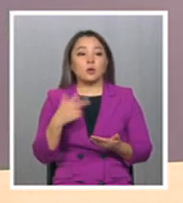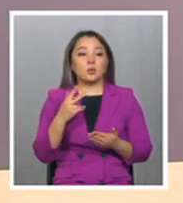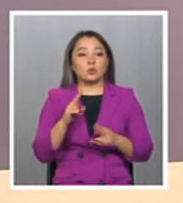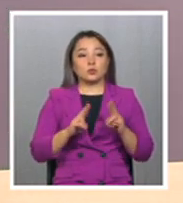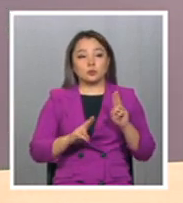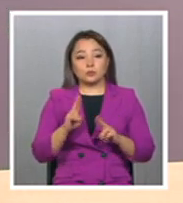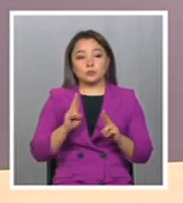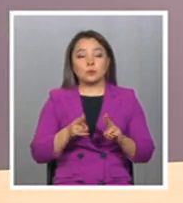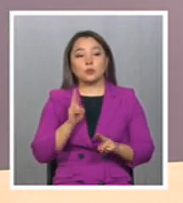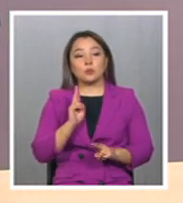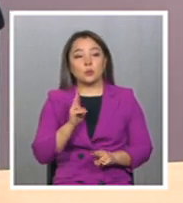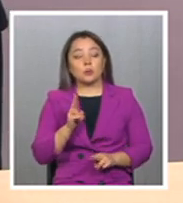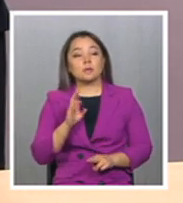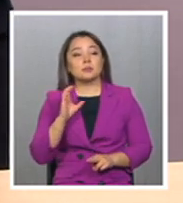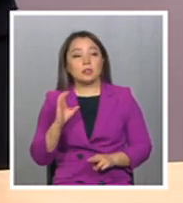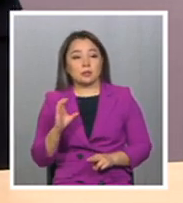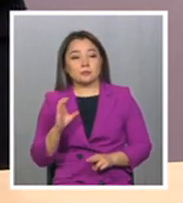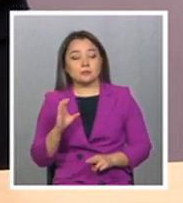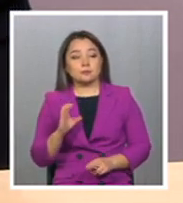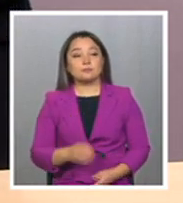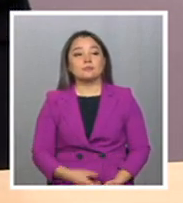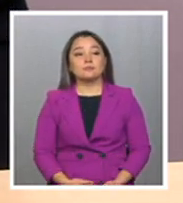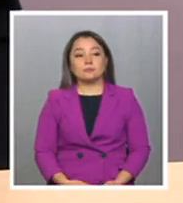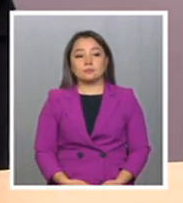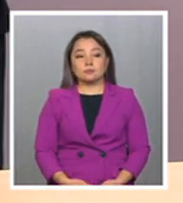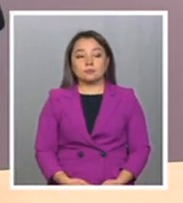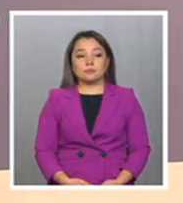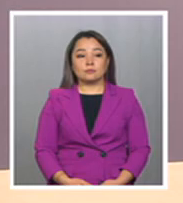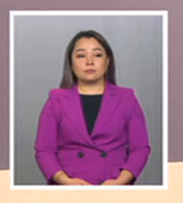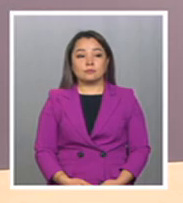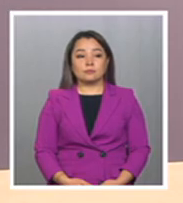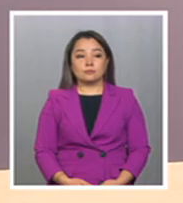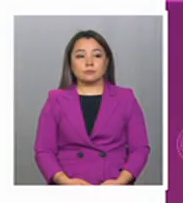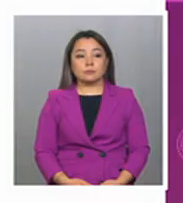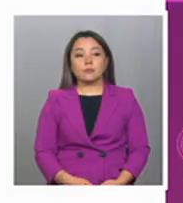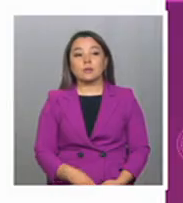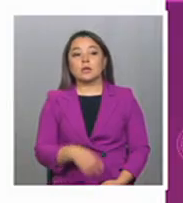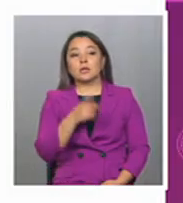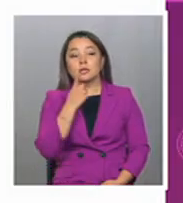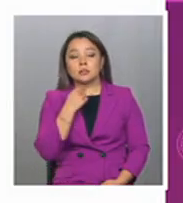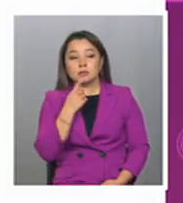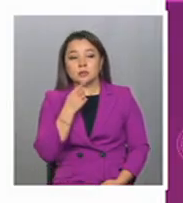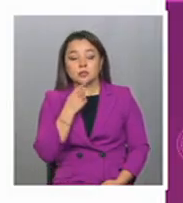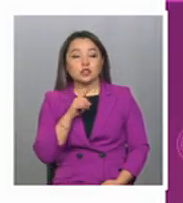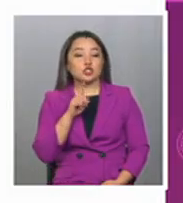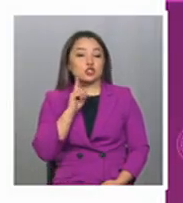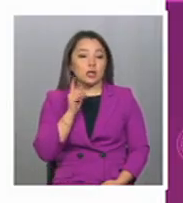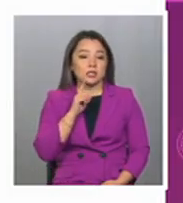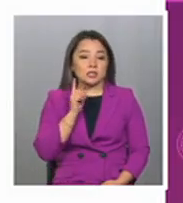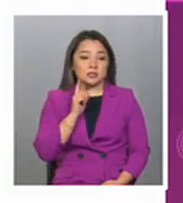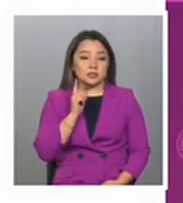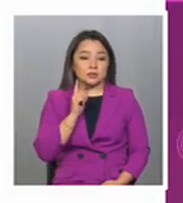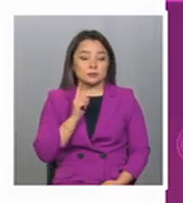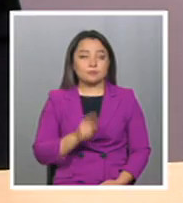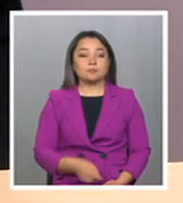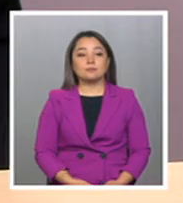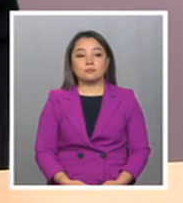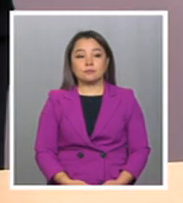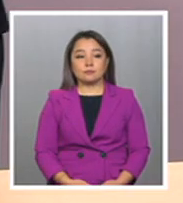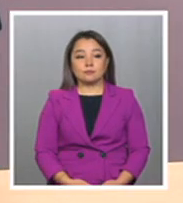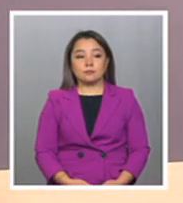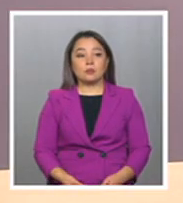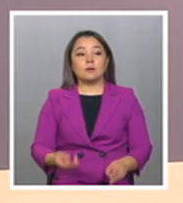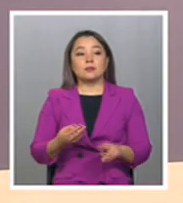нұсқасы – көк сары. Енді қызыл түсті аламыз – қызыл жасыл.